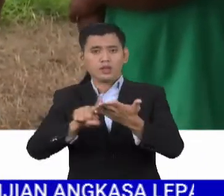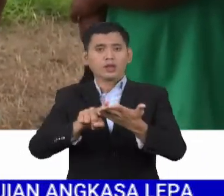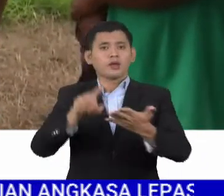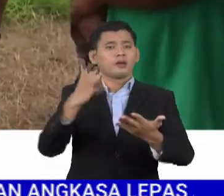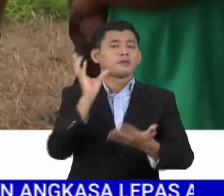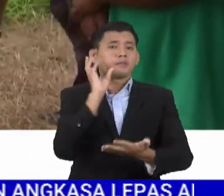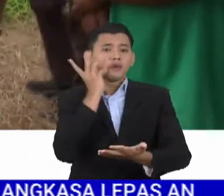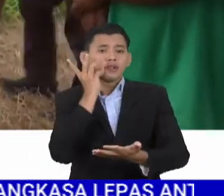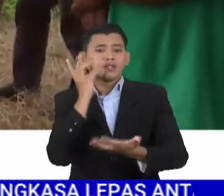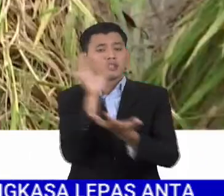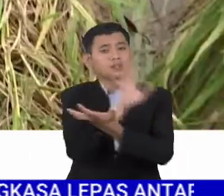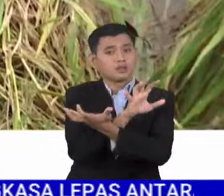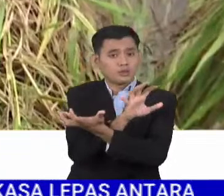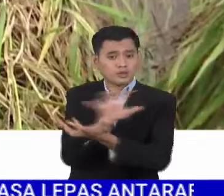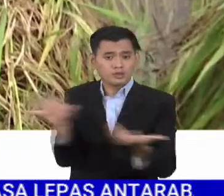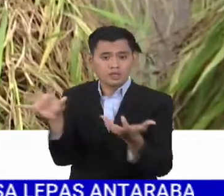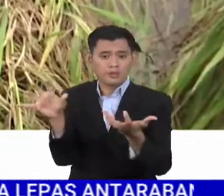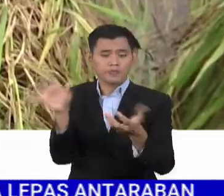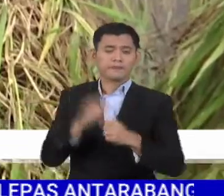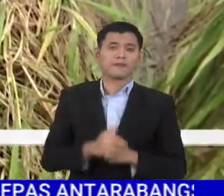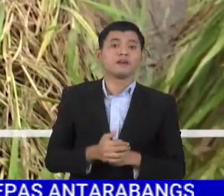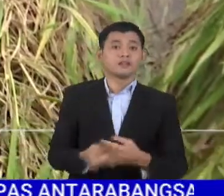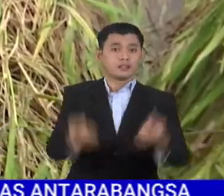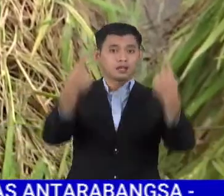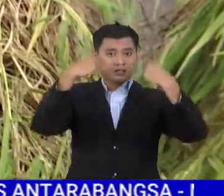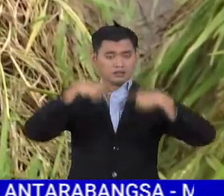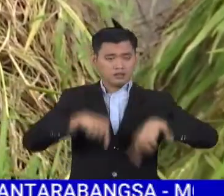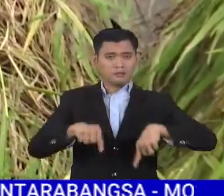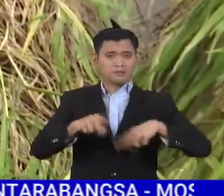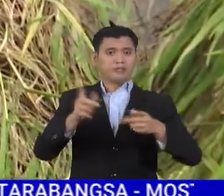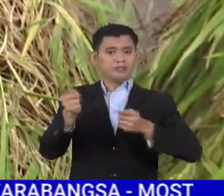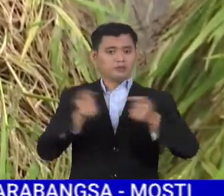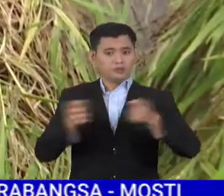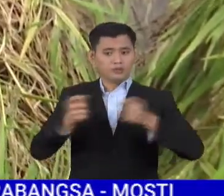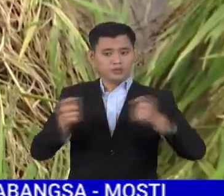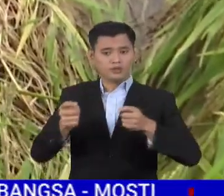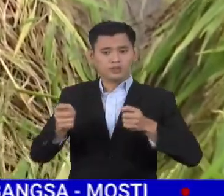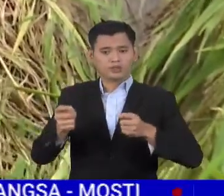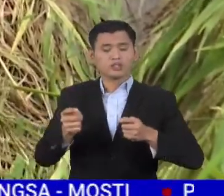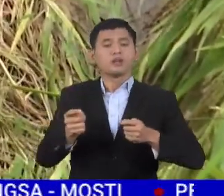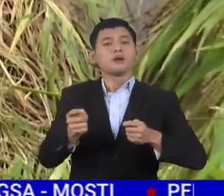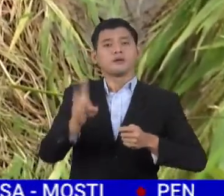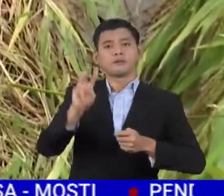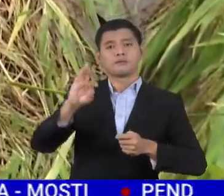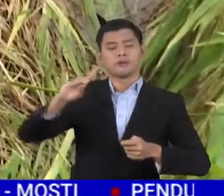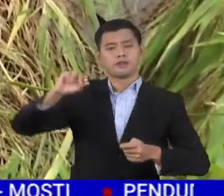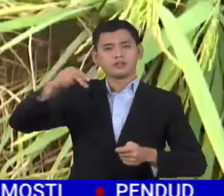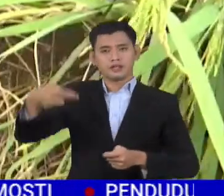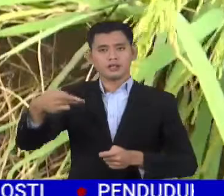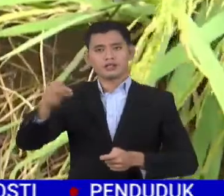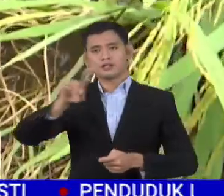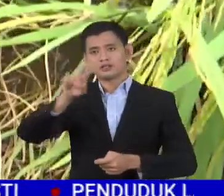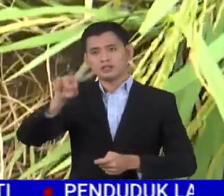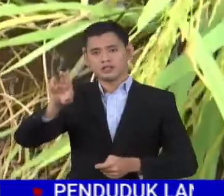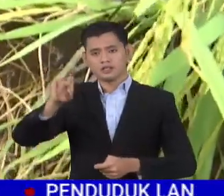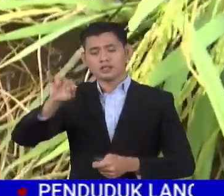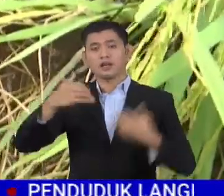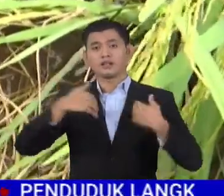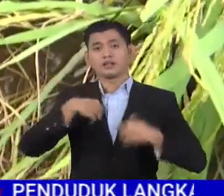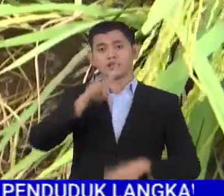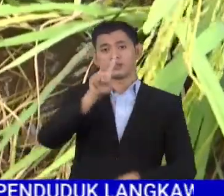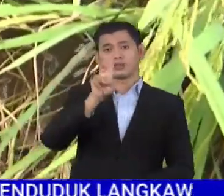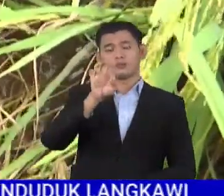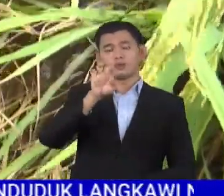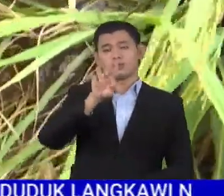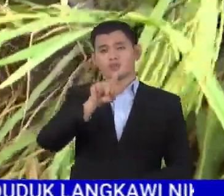panggau bersama pesawat true HD pengurus wilayah satu lembaga kemajuan pertanian muda-muda Zainun terdapat